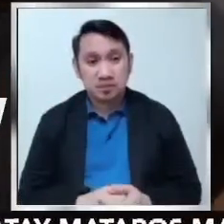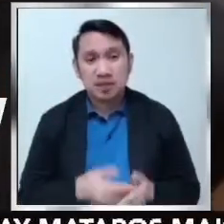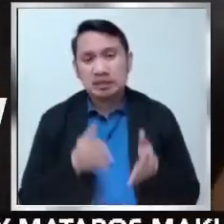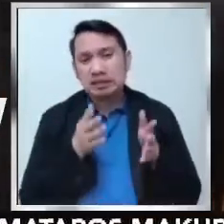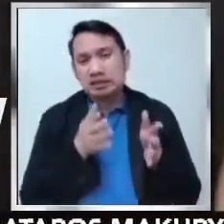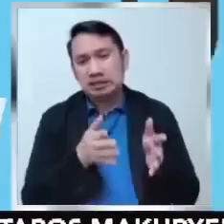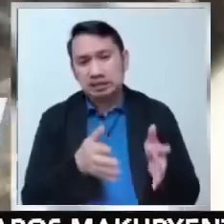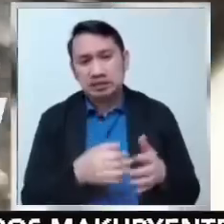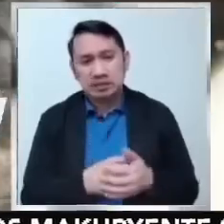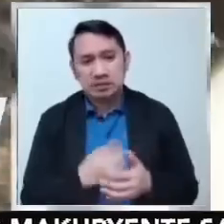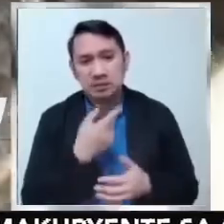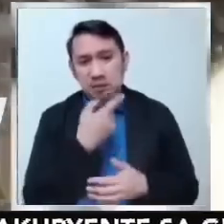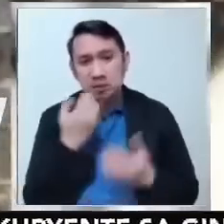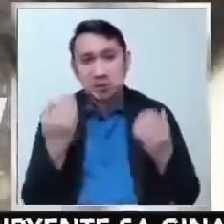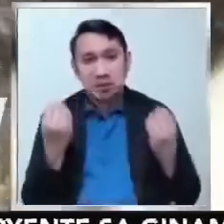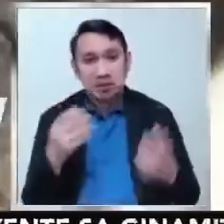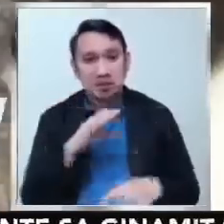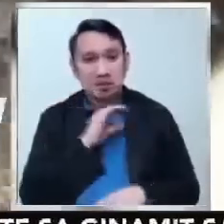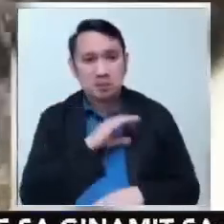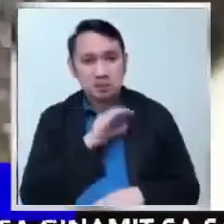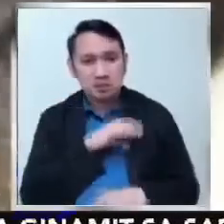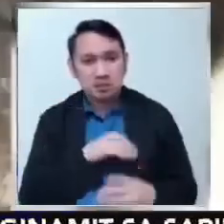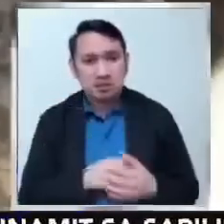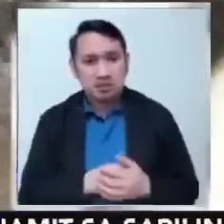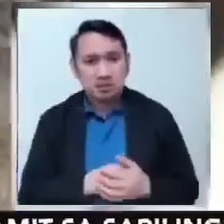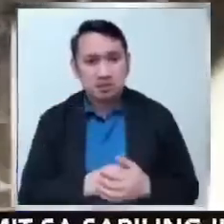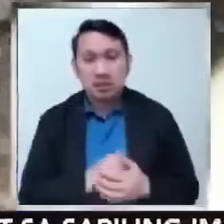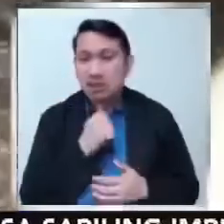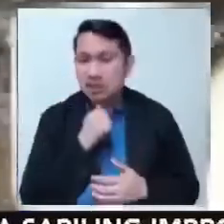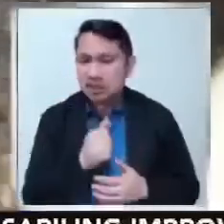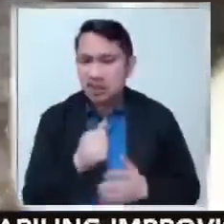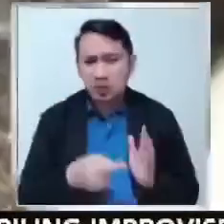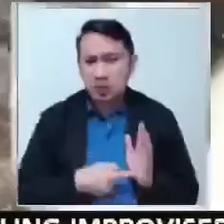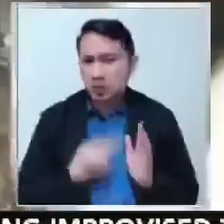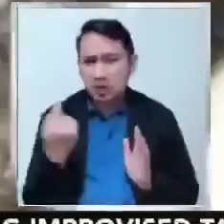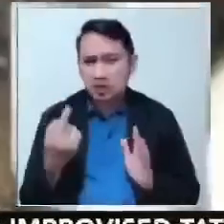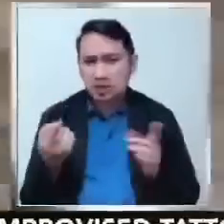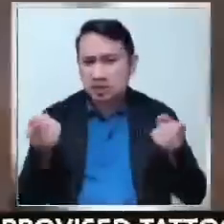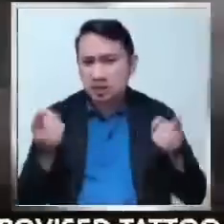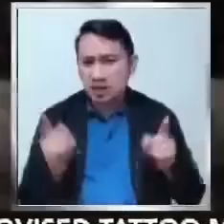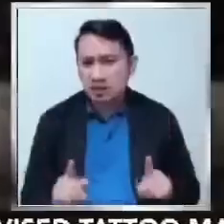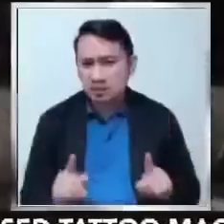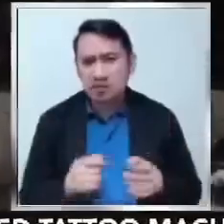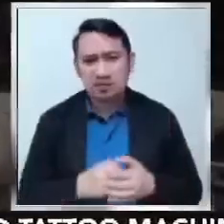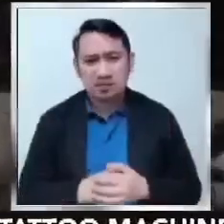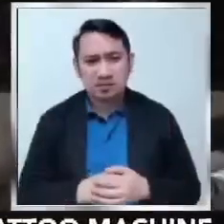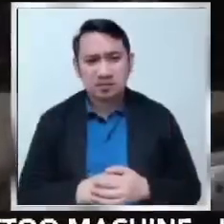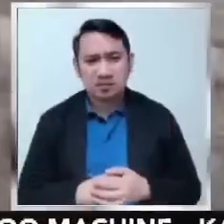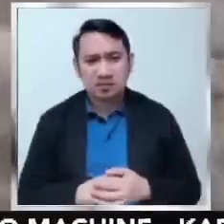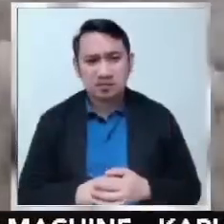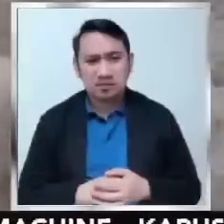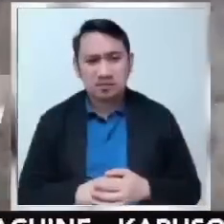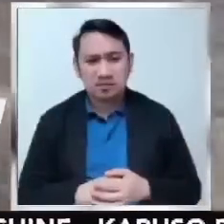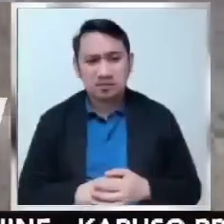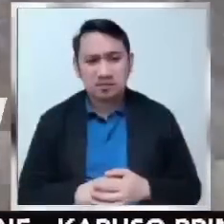rin naman nakikirabang yun. Hindi naman iilang beses nang nangyari ang ganitong eksena.